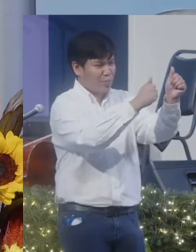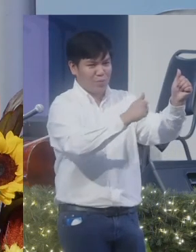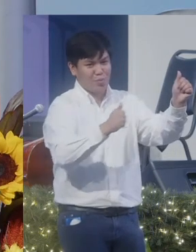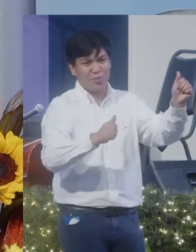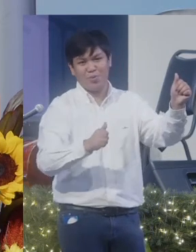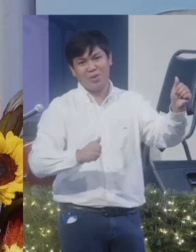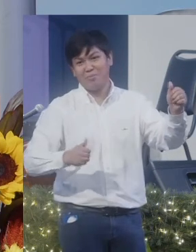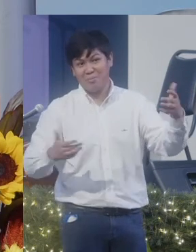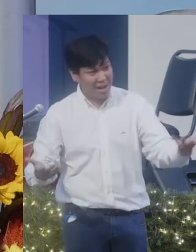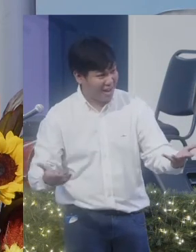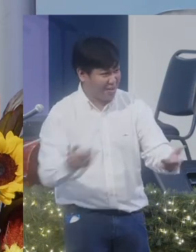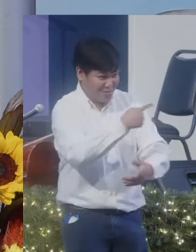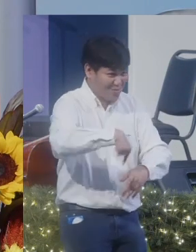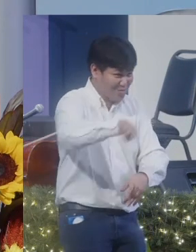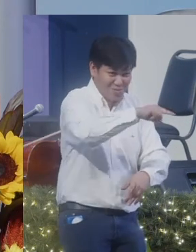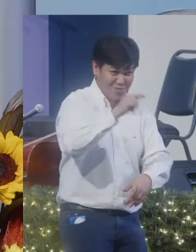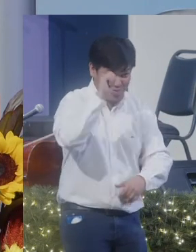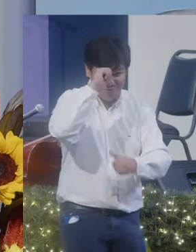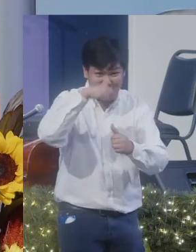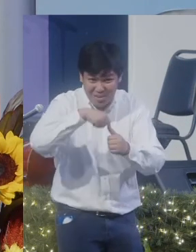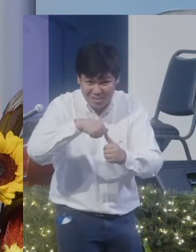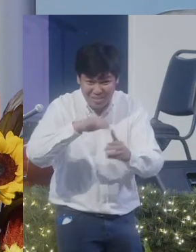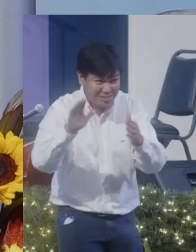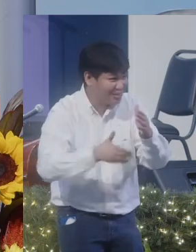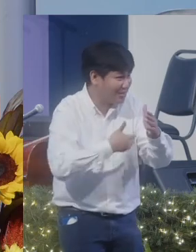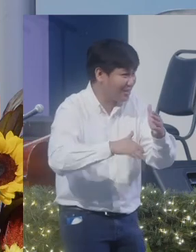No turning back.